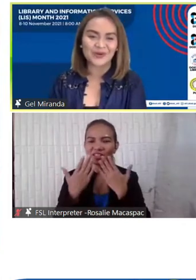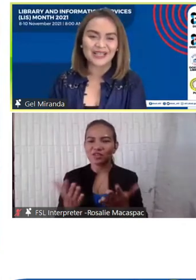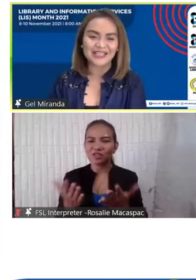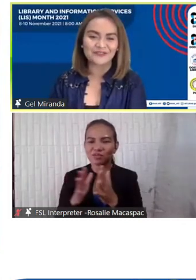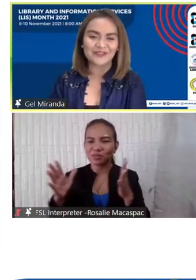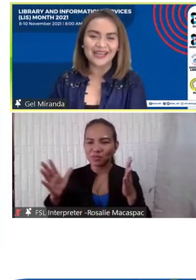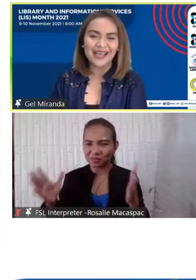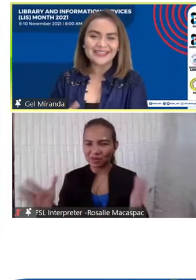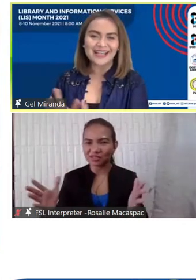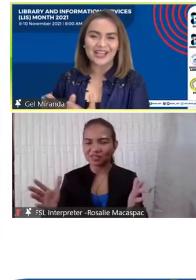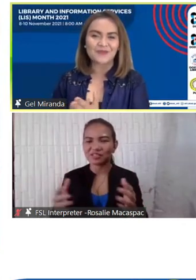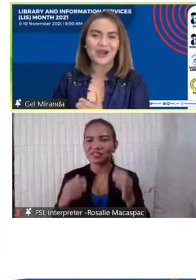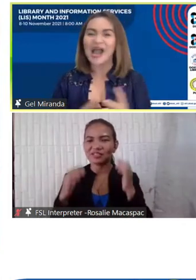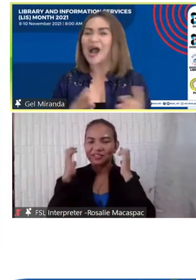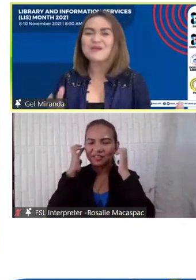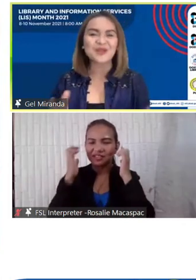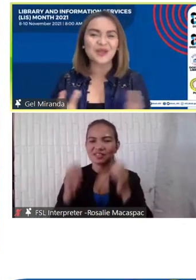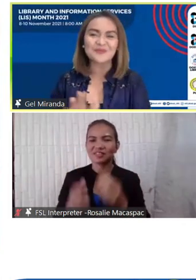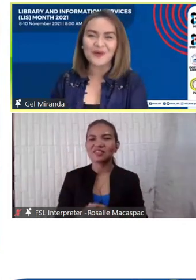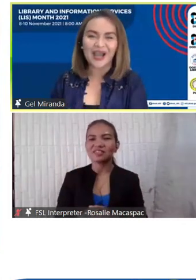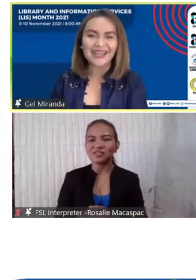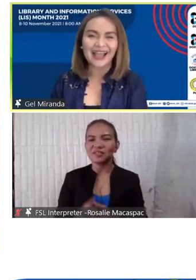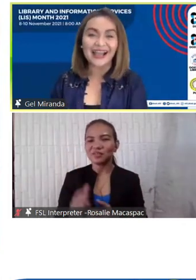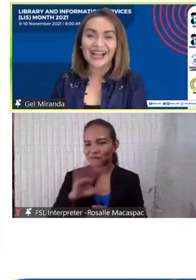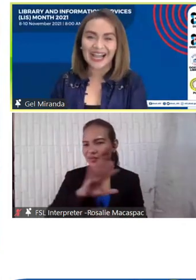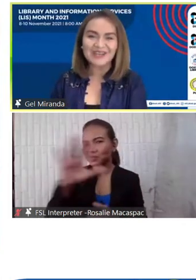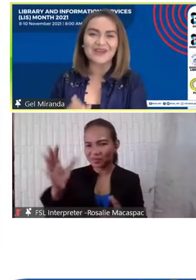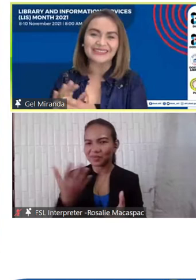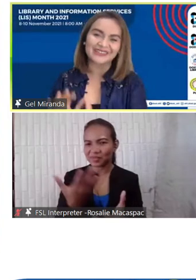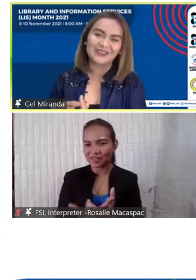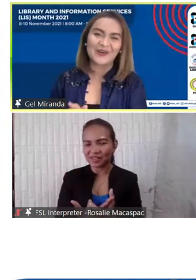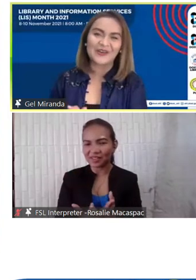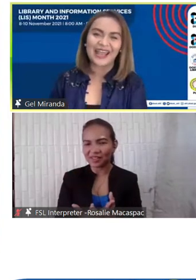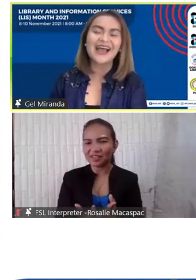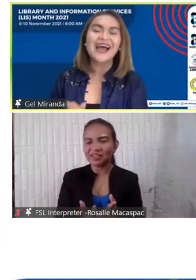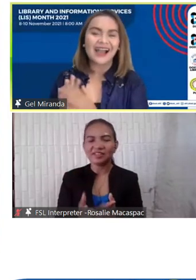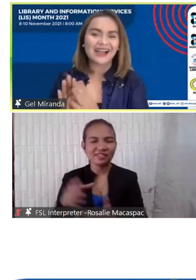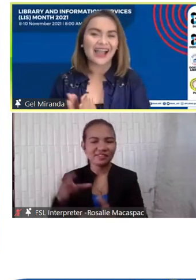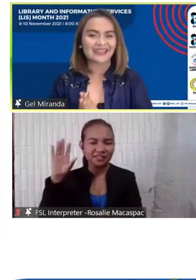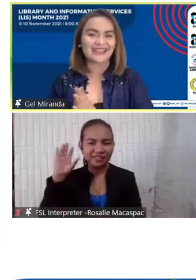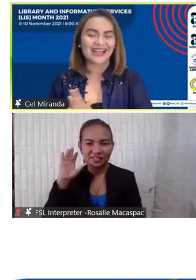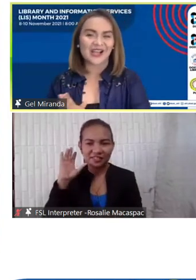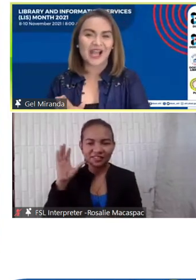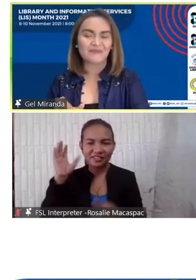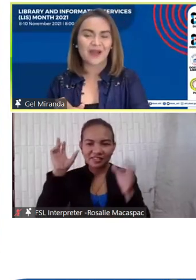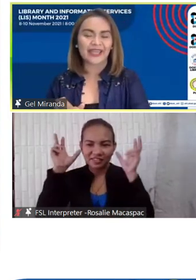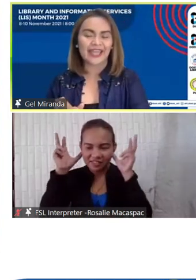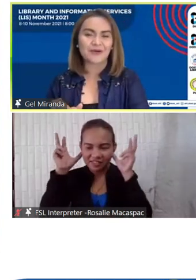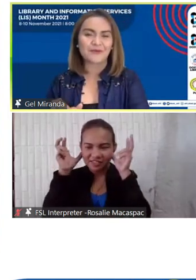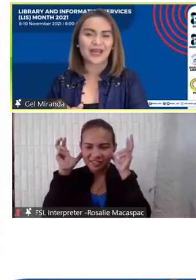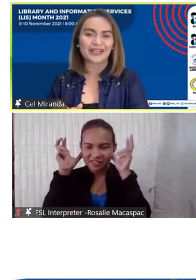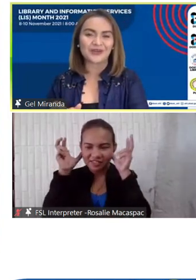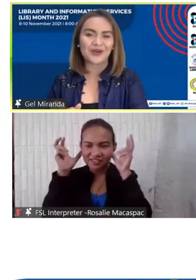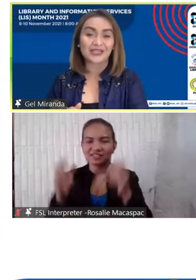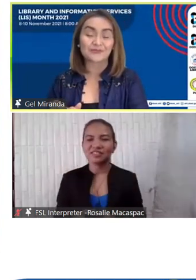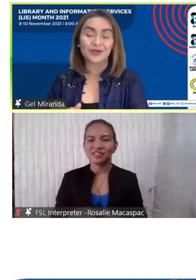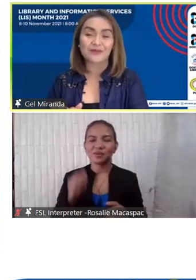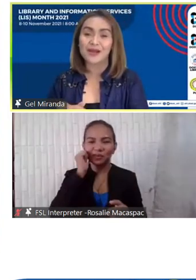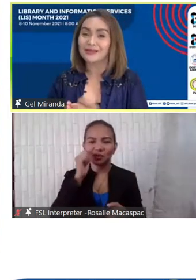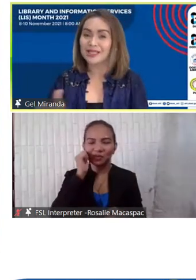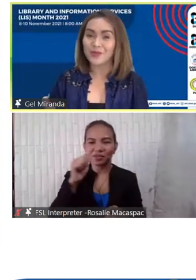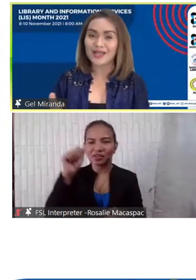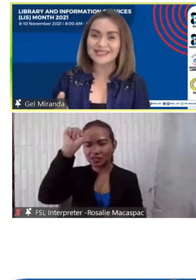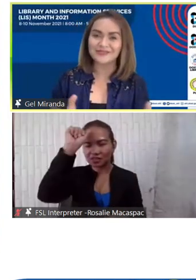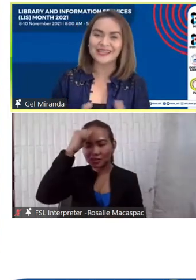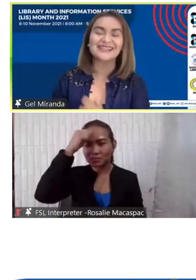sa DOST-TV sa anumang hamon ng buhay, ang agham at teknolohiya ang ating kaagapay. Kaya naman po narito ang ating